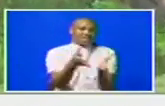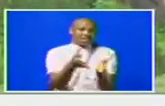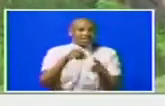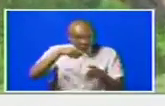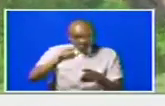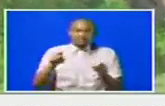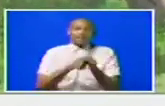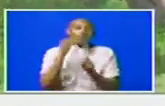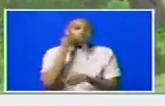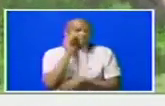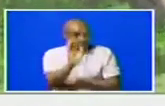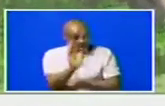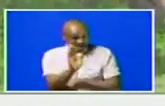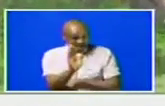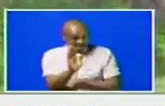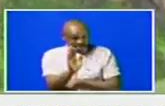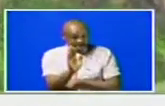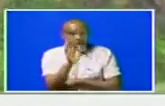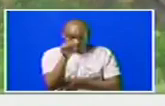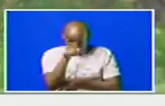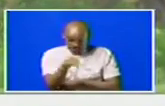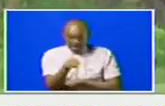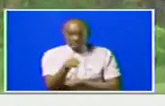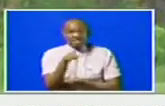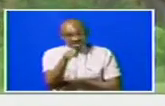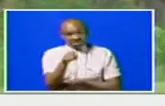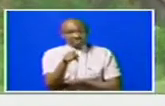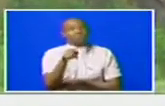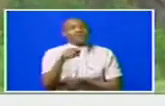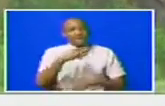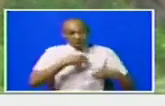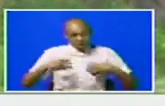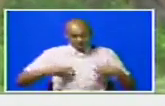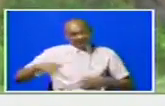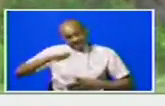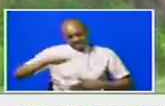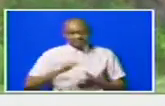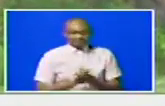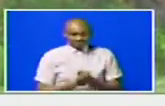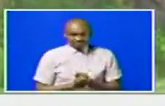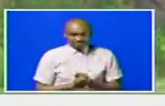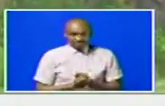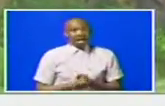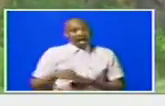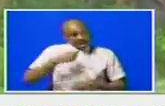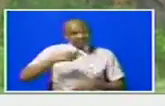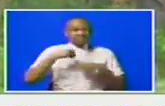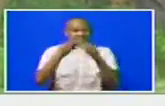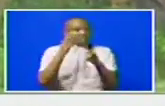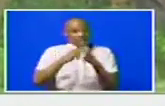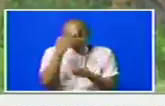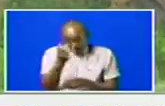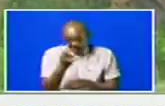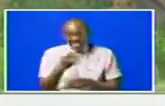kama nyumbani kwake. Ndio sasa hapa ndio leopard gorge, na vile tulipatia jina